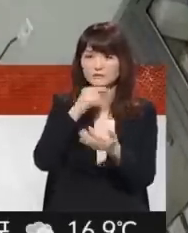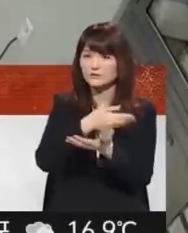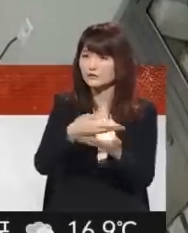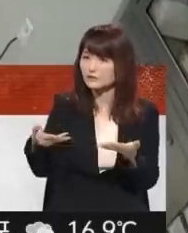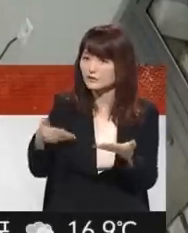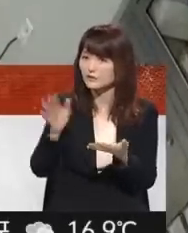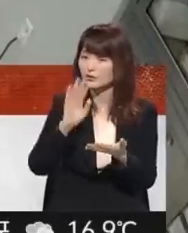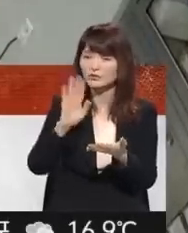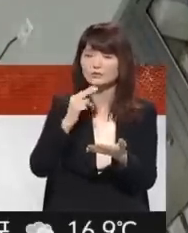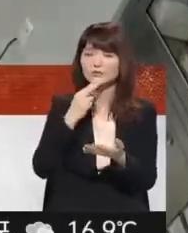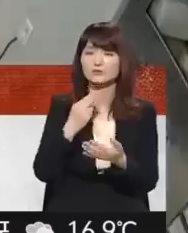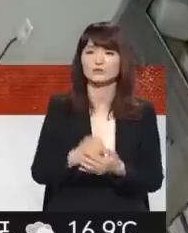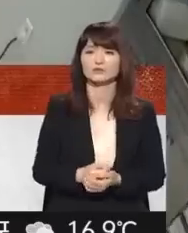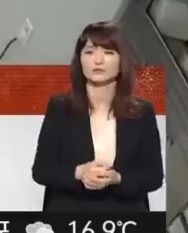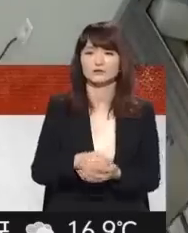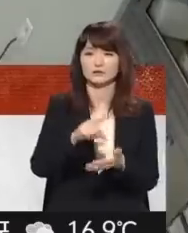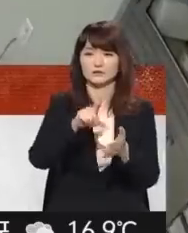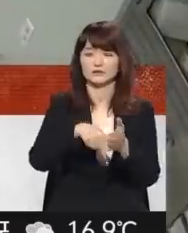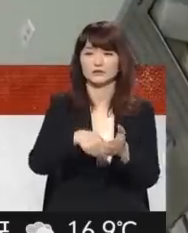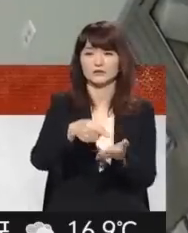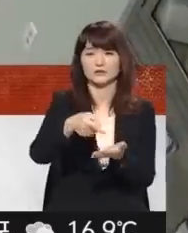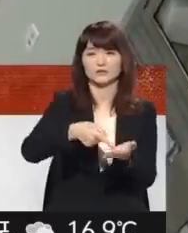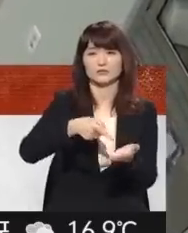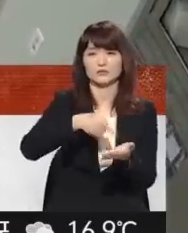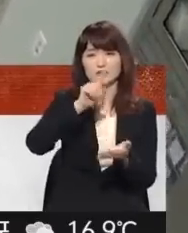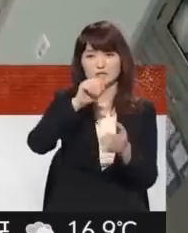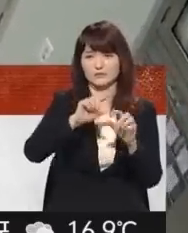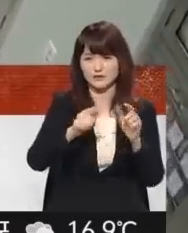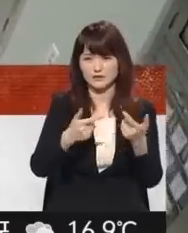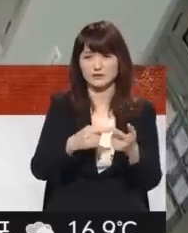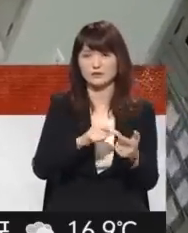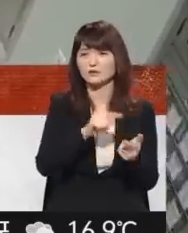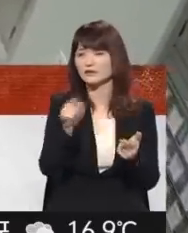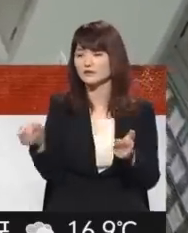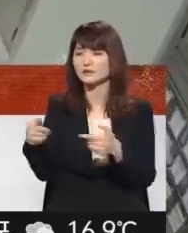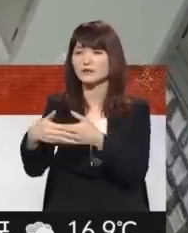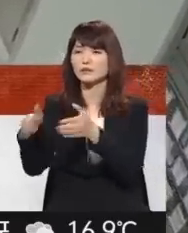그 시간 때 수술이 그거 하나만 있었던 거 아니에요